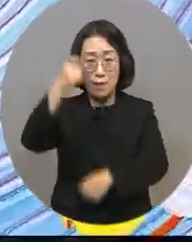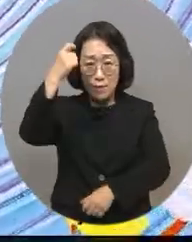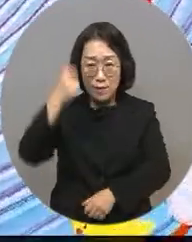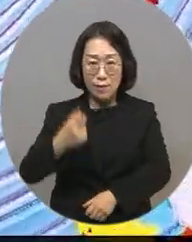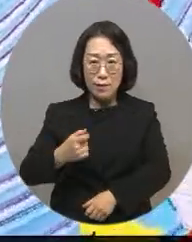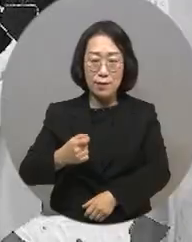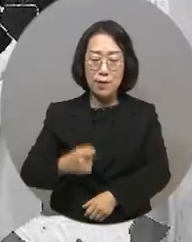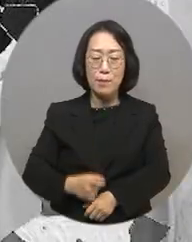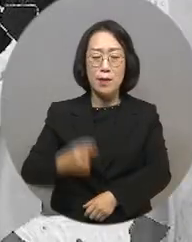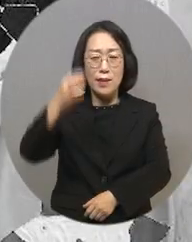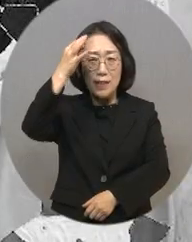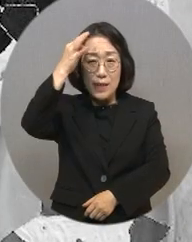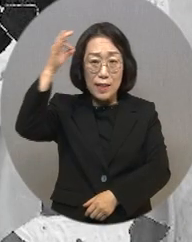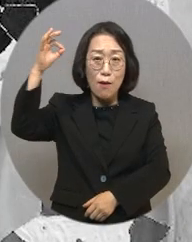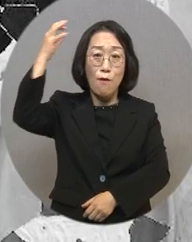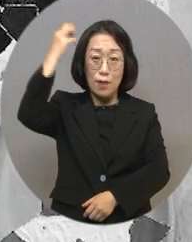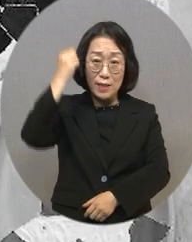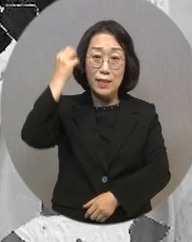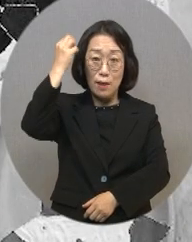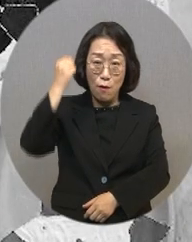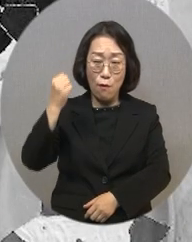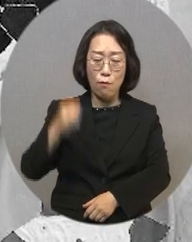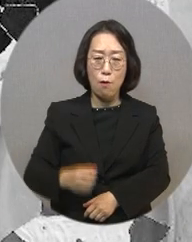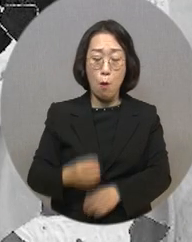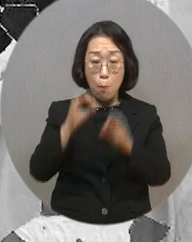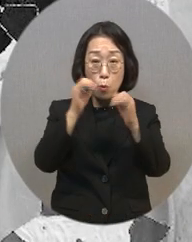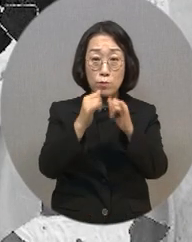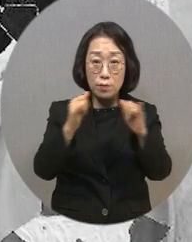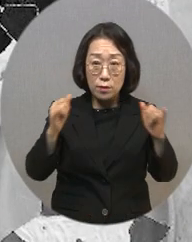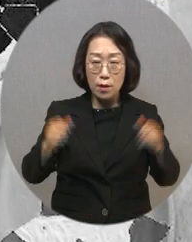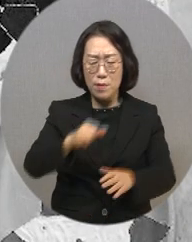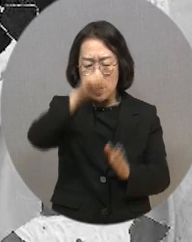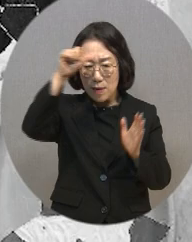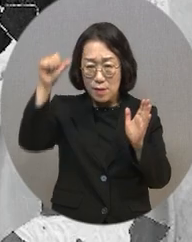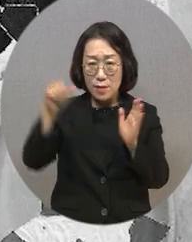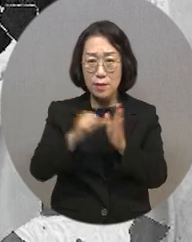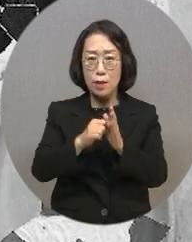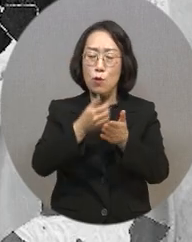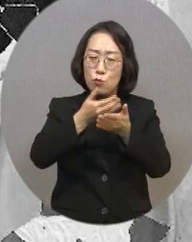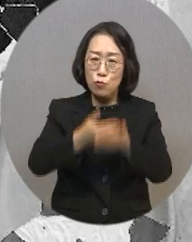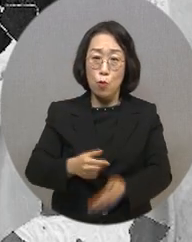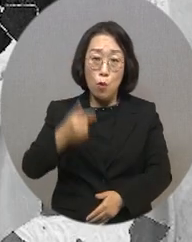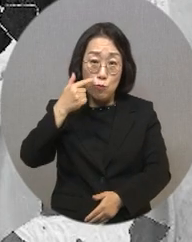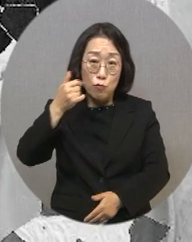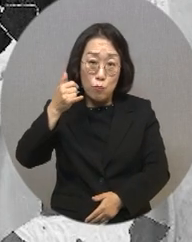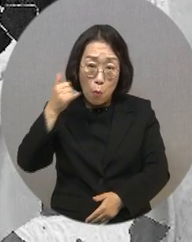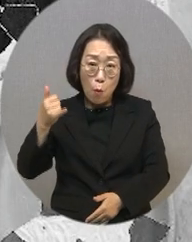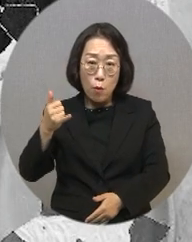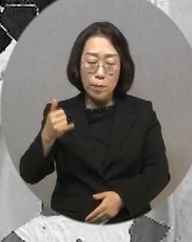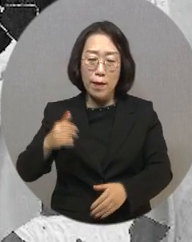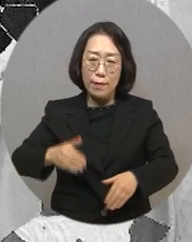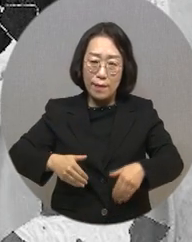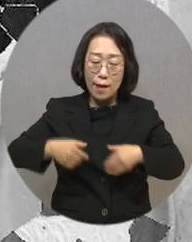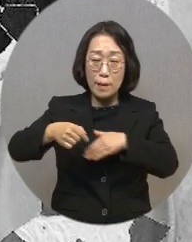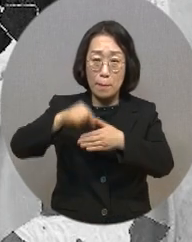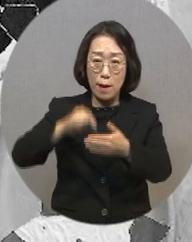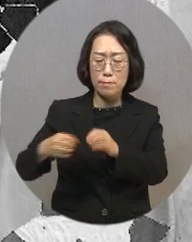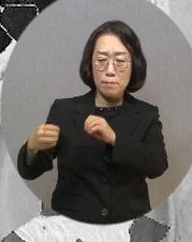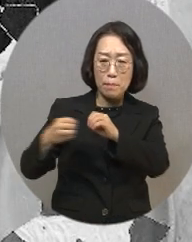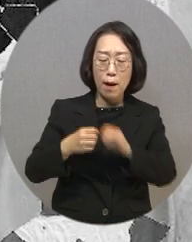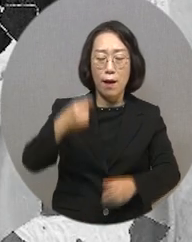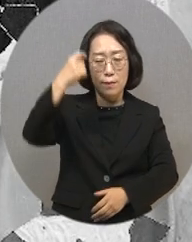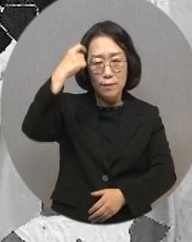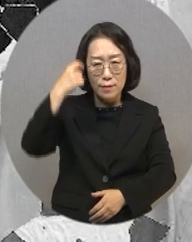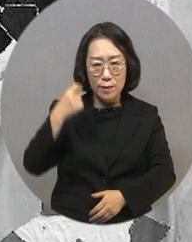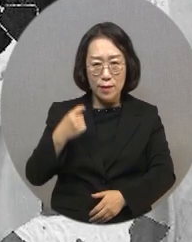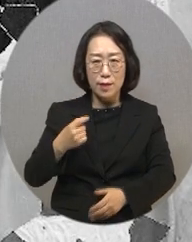기억의 조각들이며 관객들에게는 일상의 소중함과 부모님의 따뜻한 마음을 되새기게